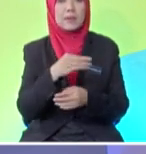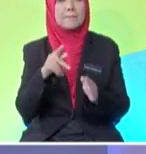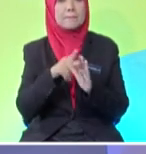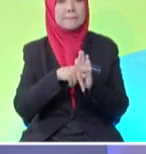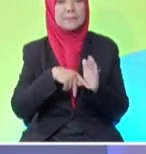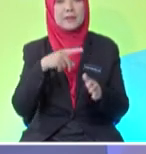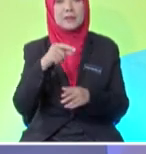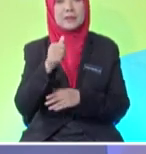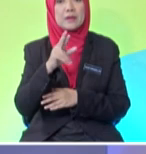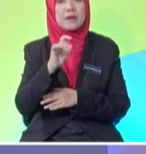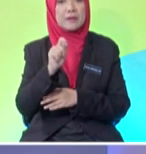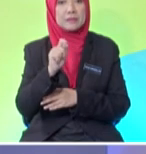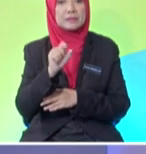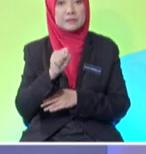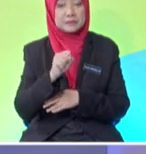oke